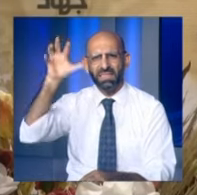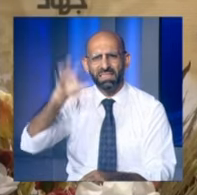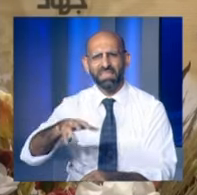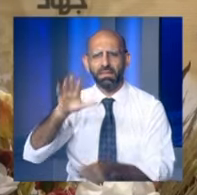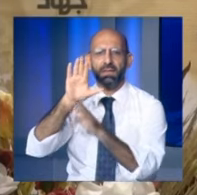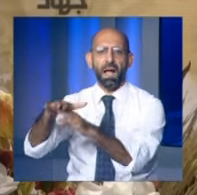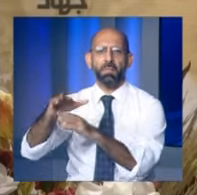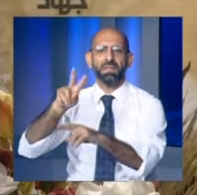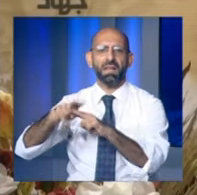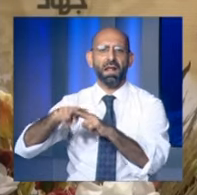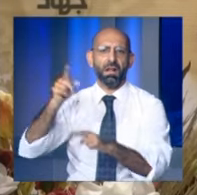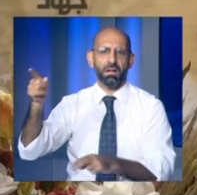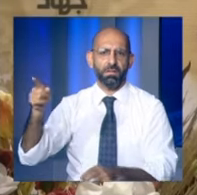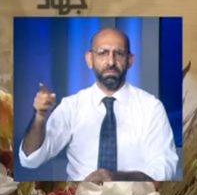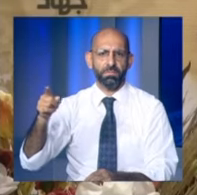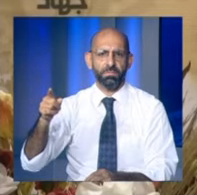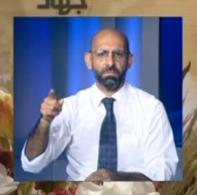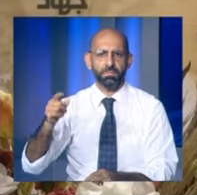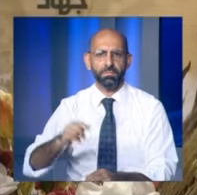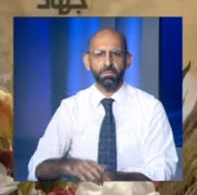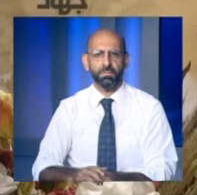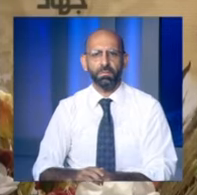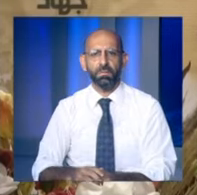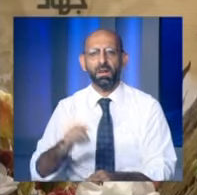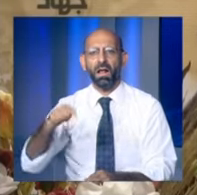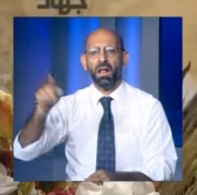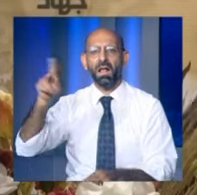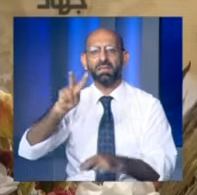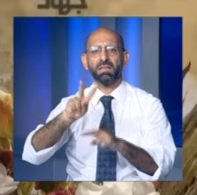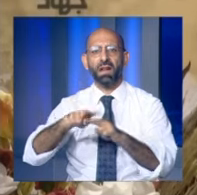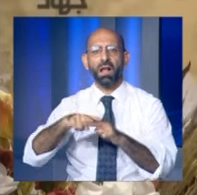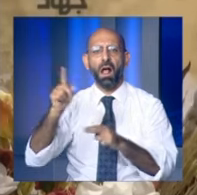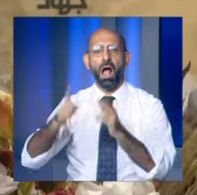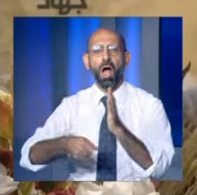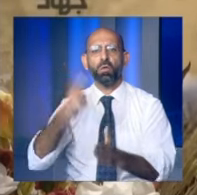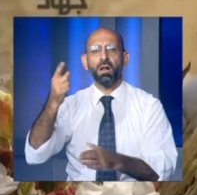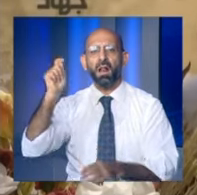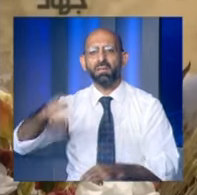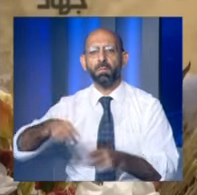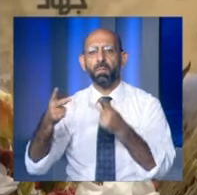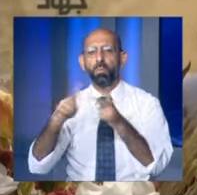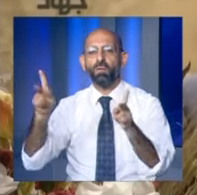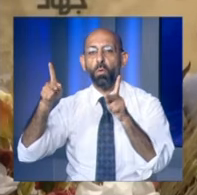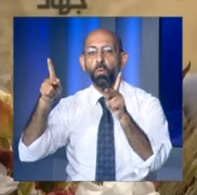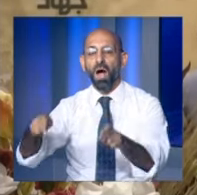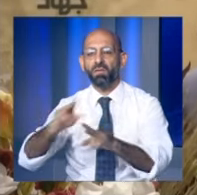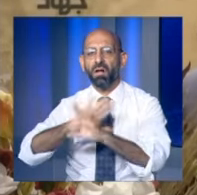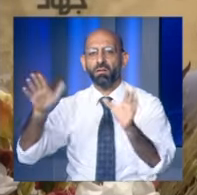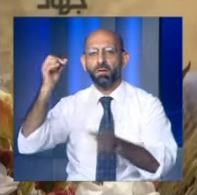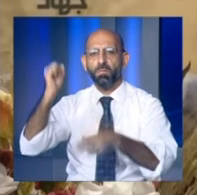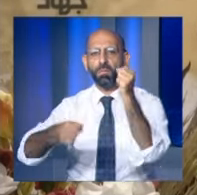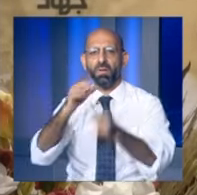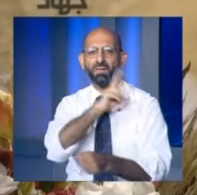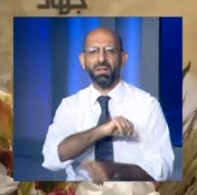مطالبون بأن يرموا بثقلهم وضغوطاتهم على العدو الإسرائيلي أولا وقبل أي